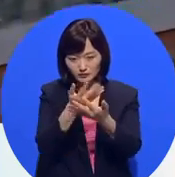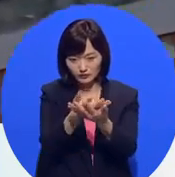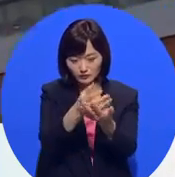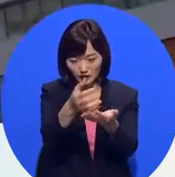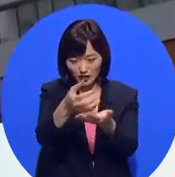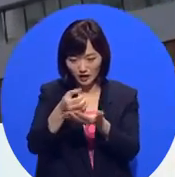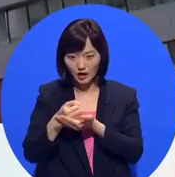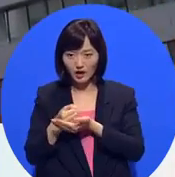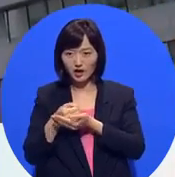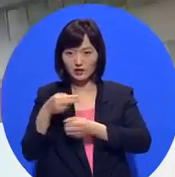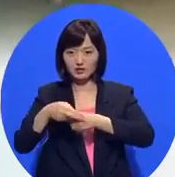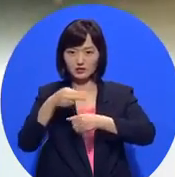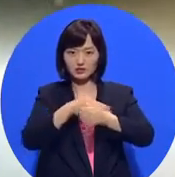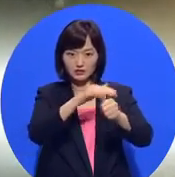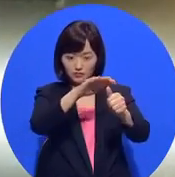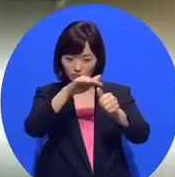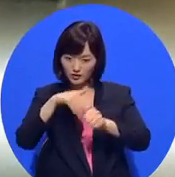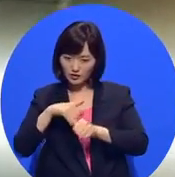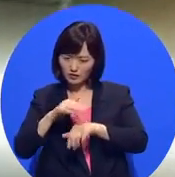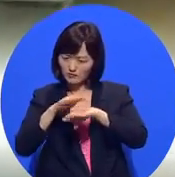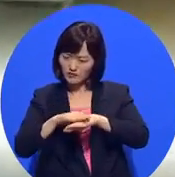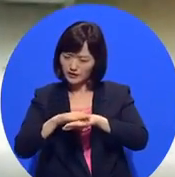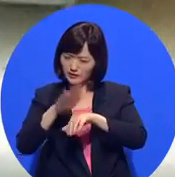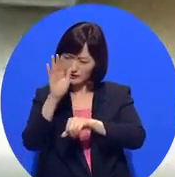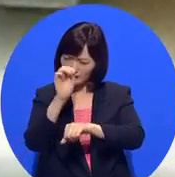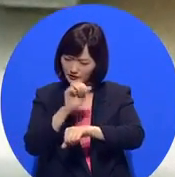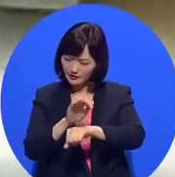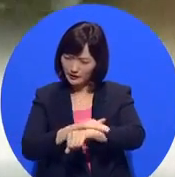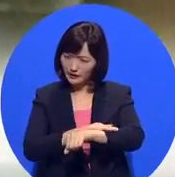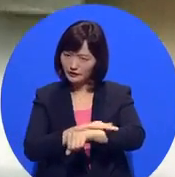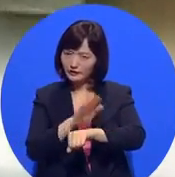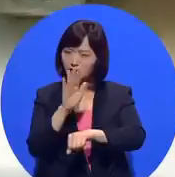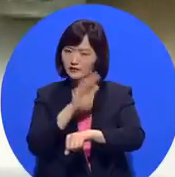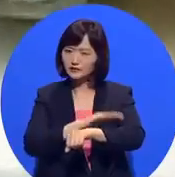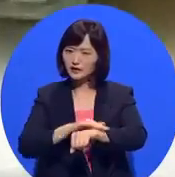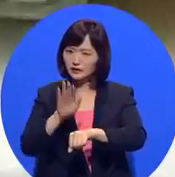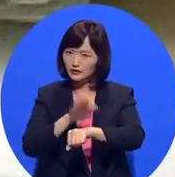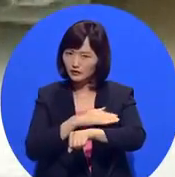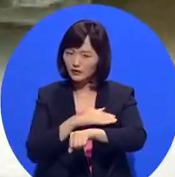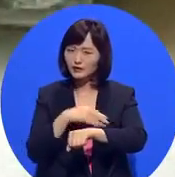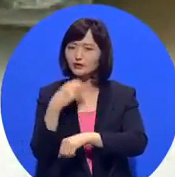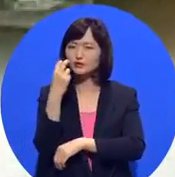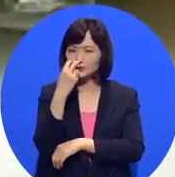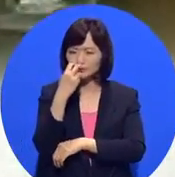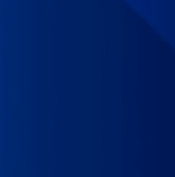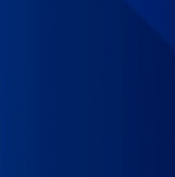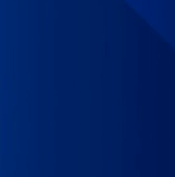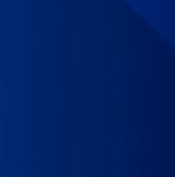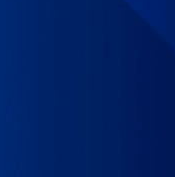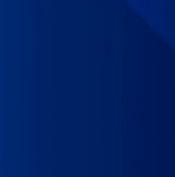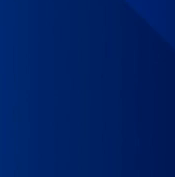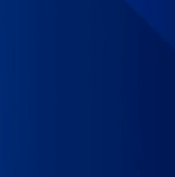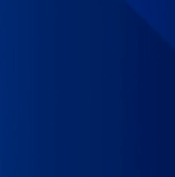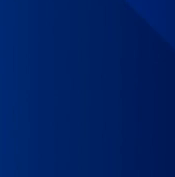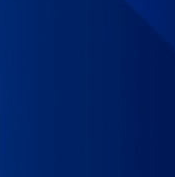의료진을 불러 잉 급조 치다 적절히 있는지 조사하고 있습니다 jtbc 이상엽 입니다